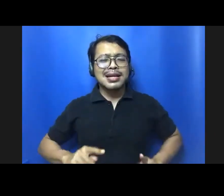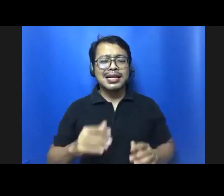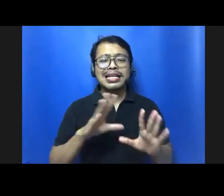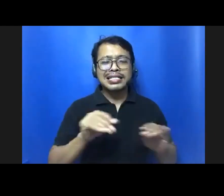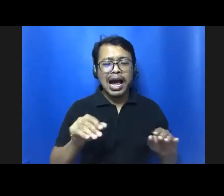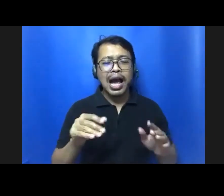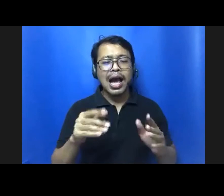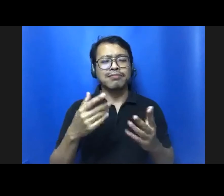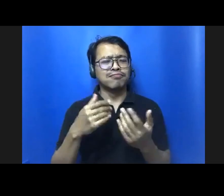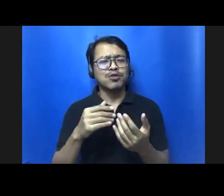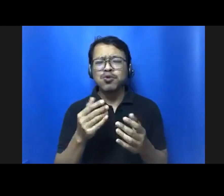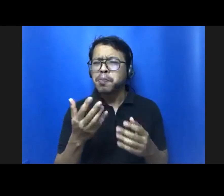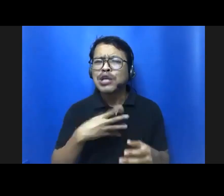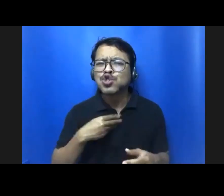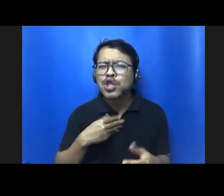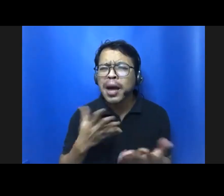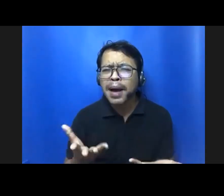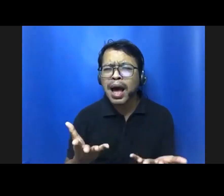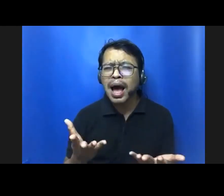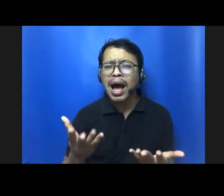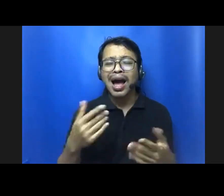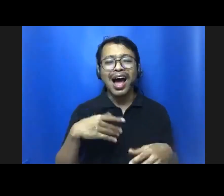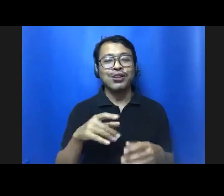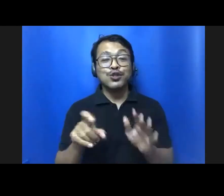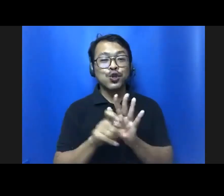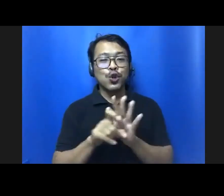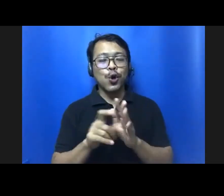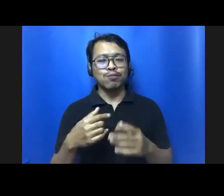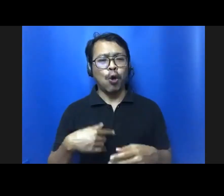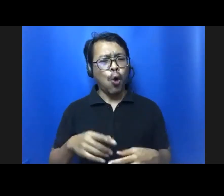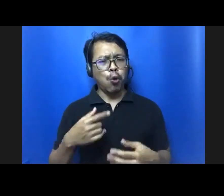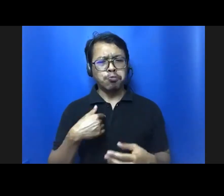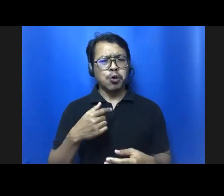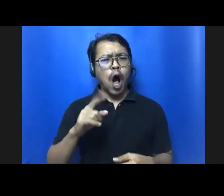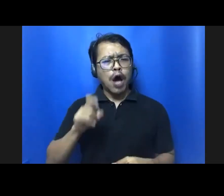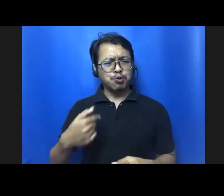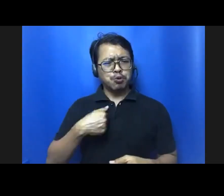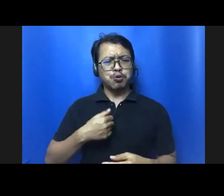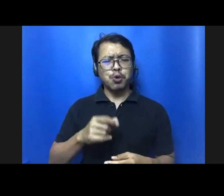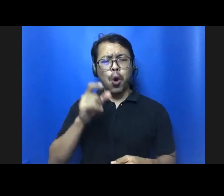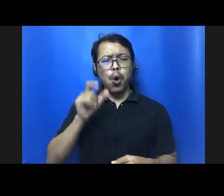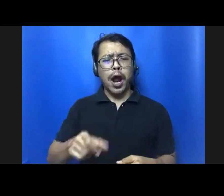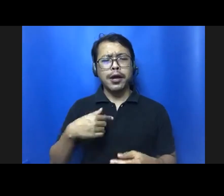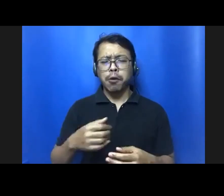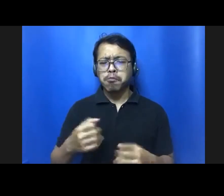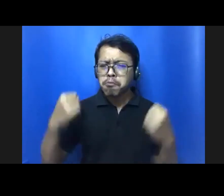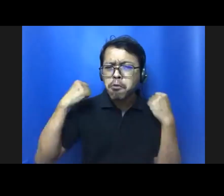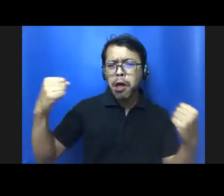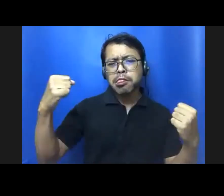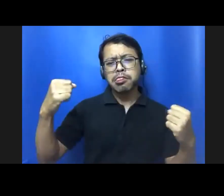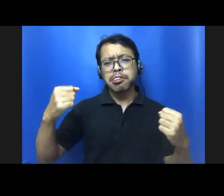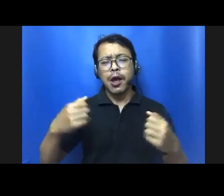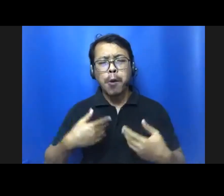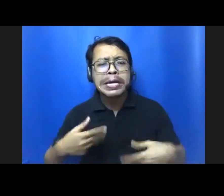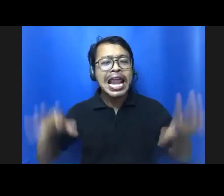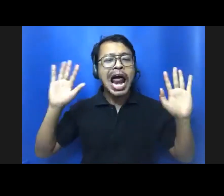apa sih karakter kinerja? Ya misalnya kita harus jadi orang yang tangguh ya. Tangguh, tidak mudah menyerah,